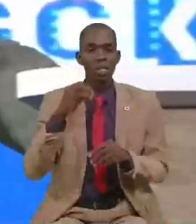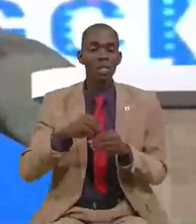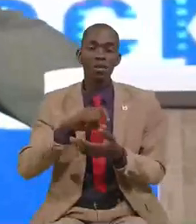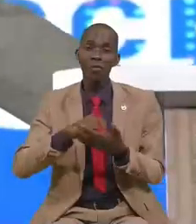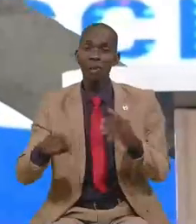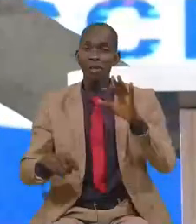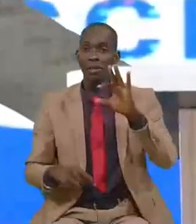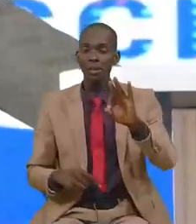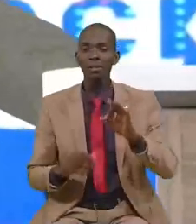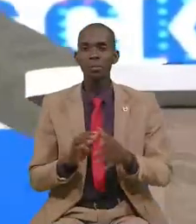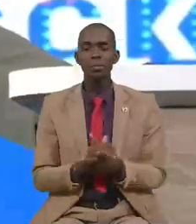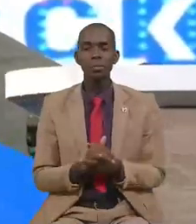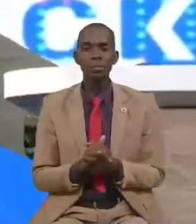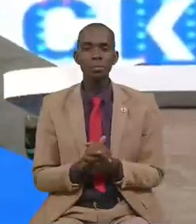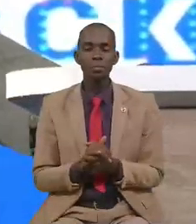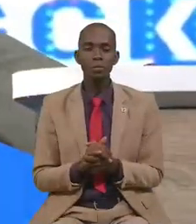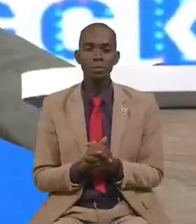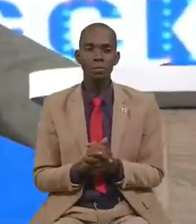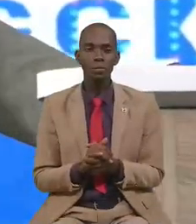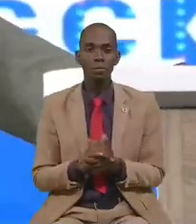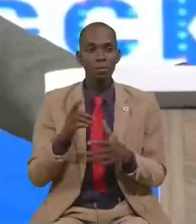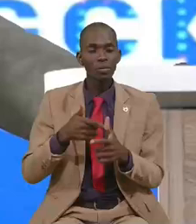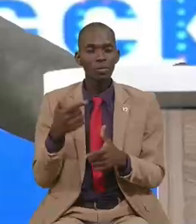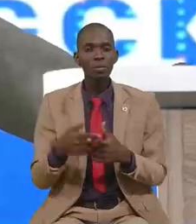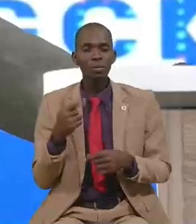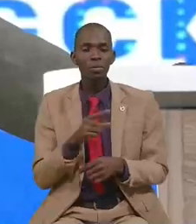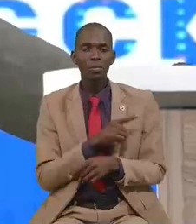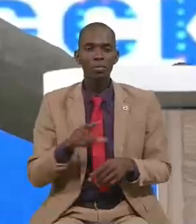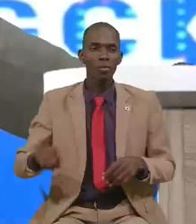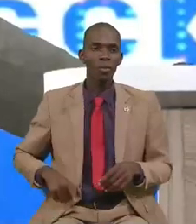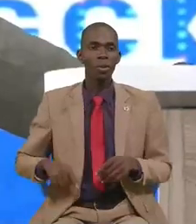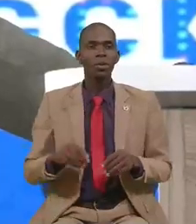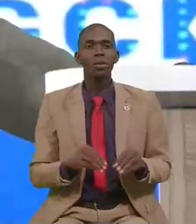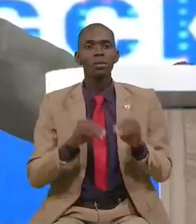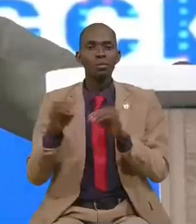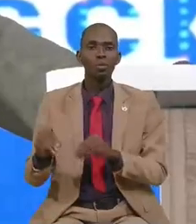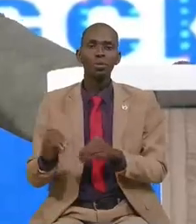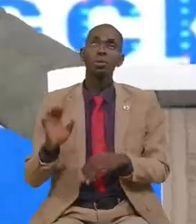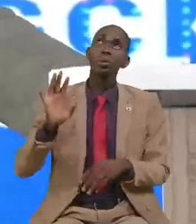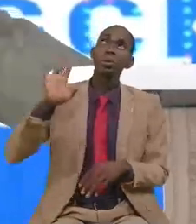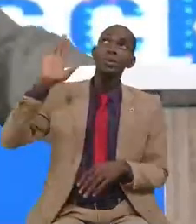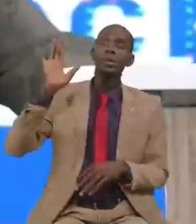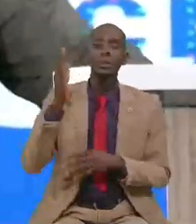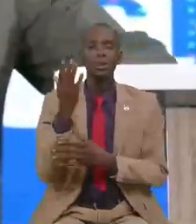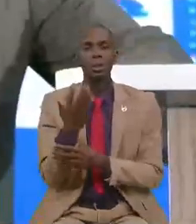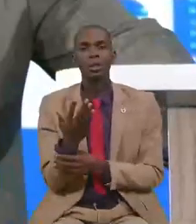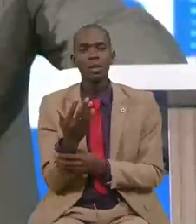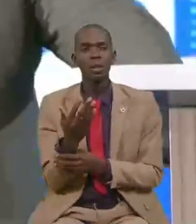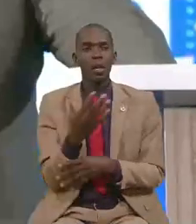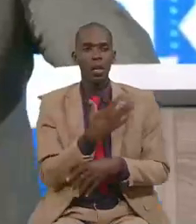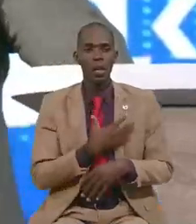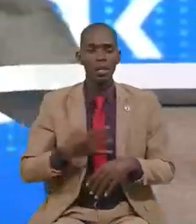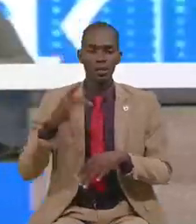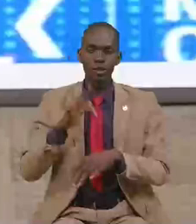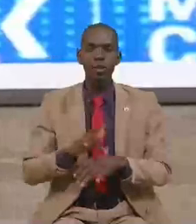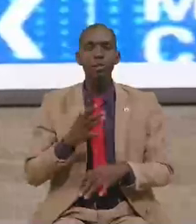9. Puis l'Éternel étendit sa main et toucha ma